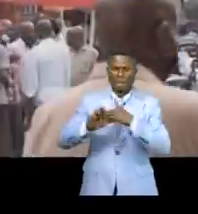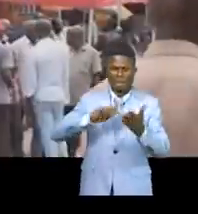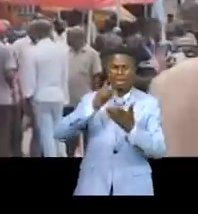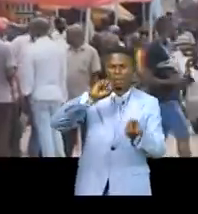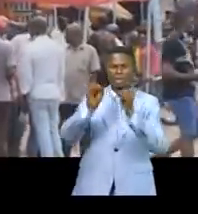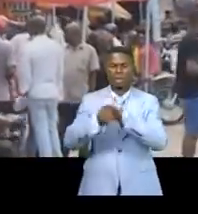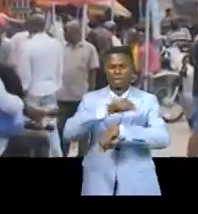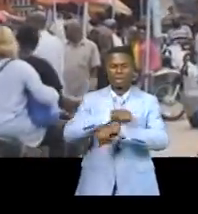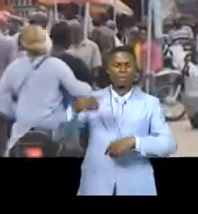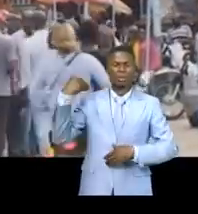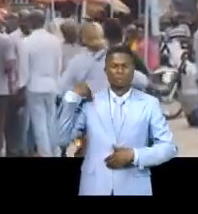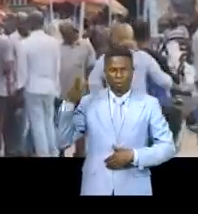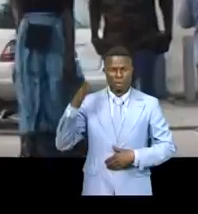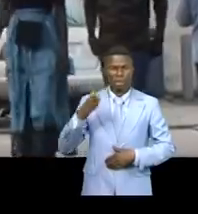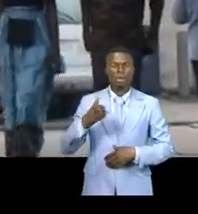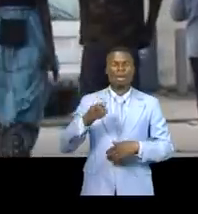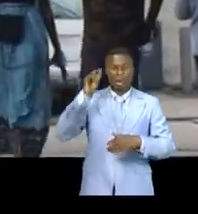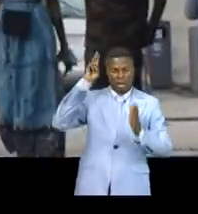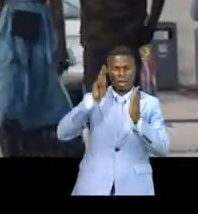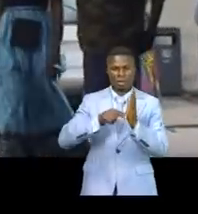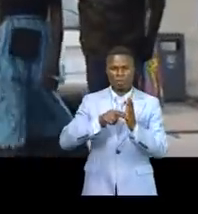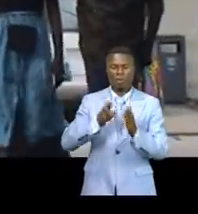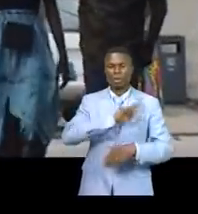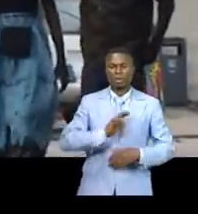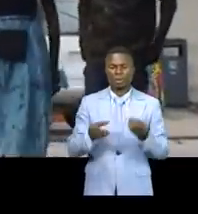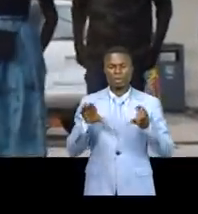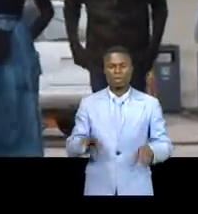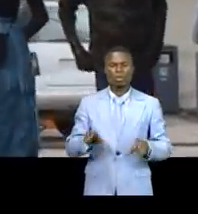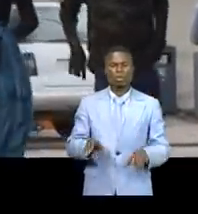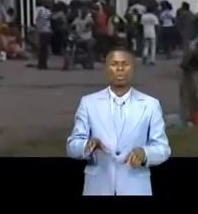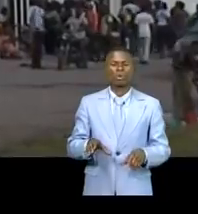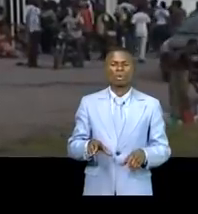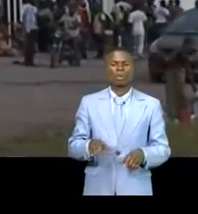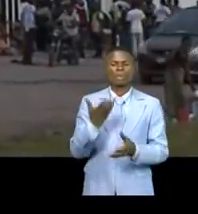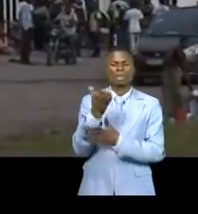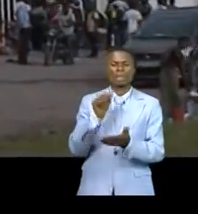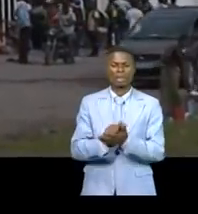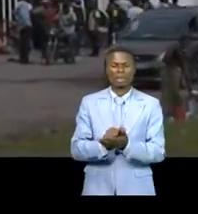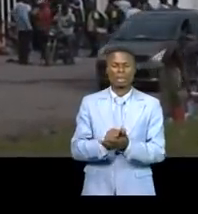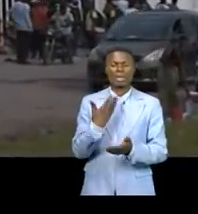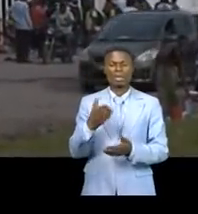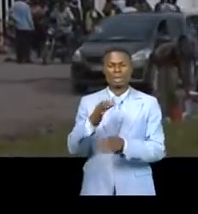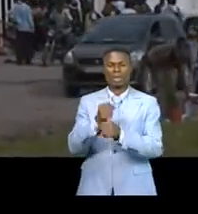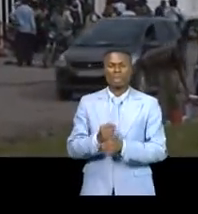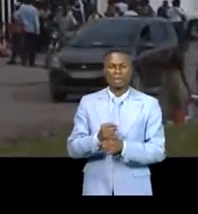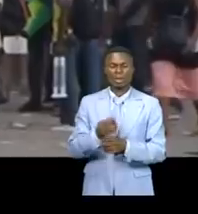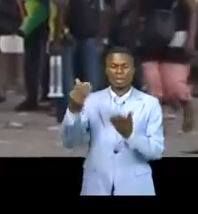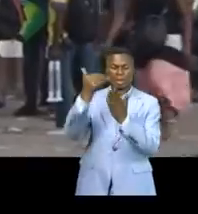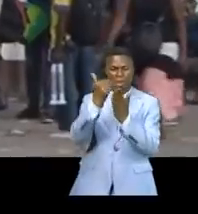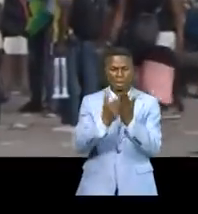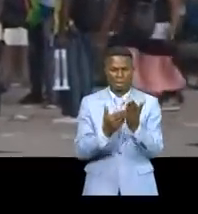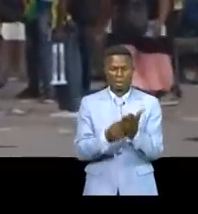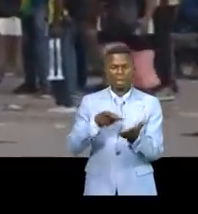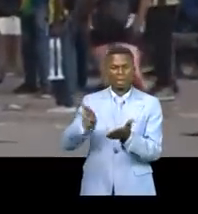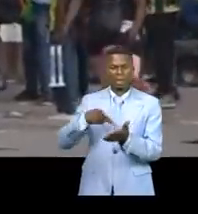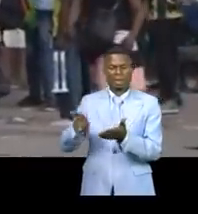réformes institutionnelles voulues par le gouvernement de la République démocratique du Congo. En nombre des acquis à capitaliser de ces modes de